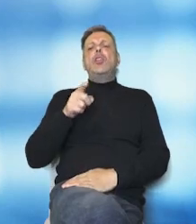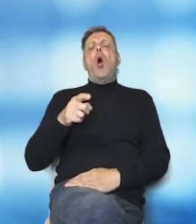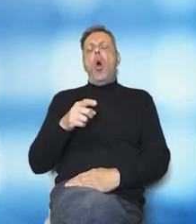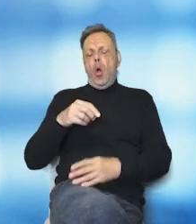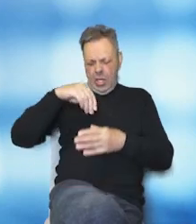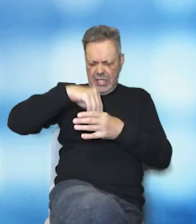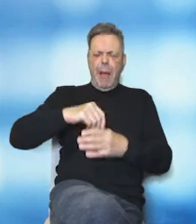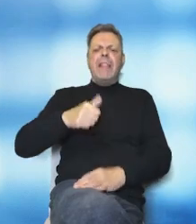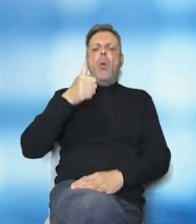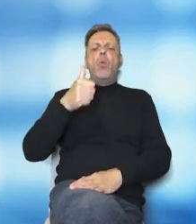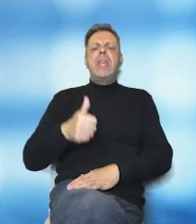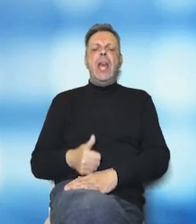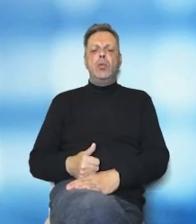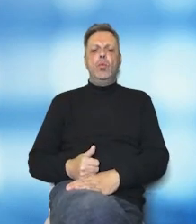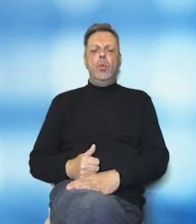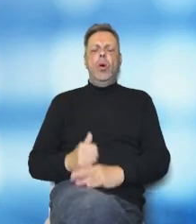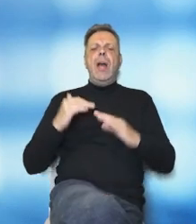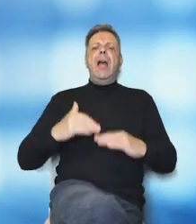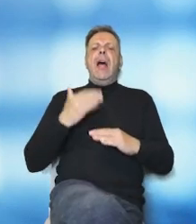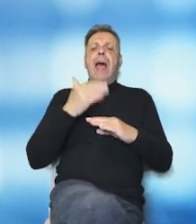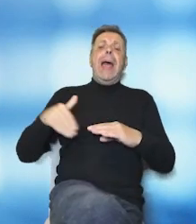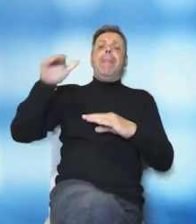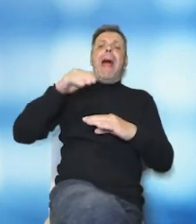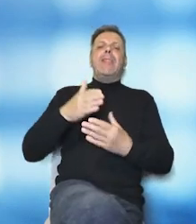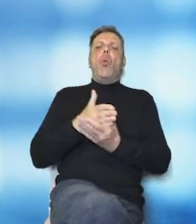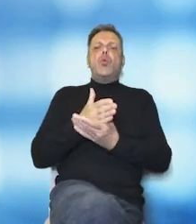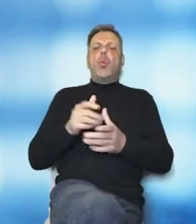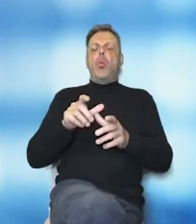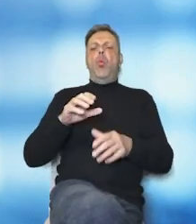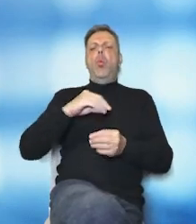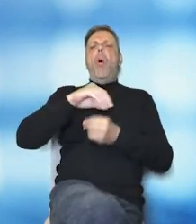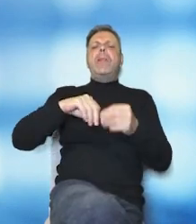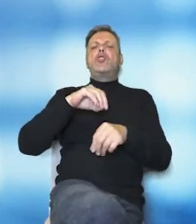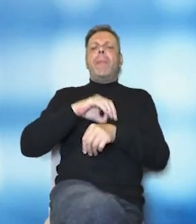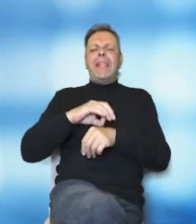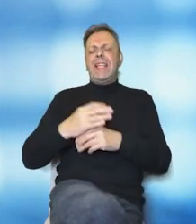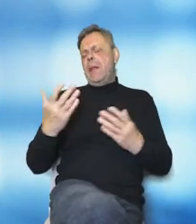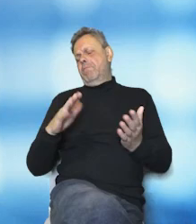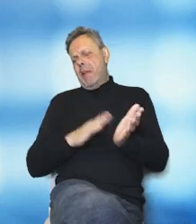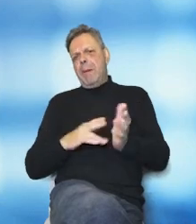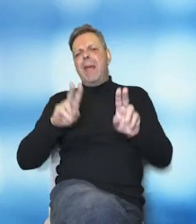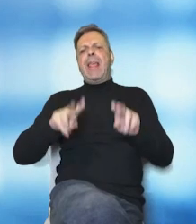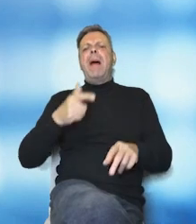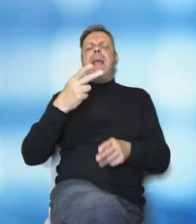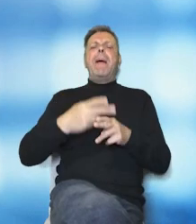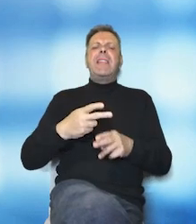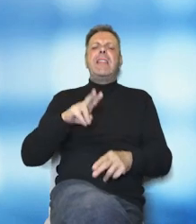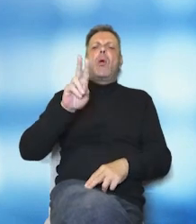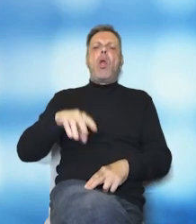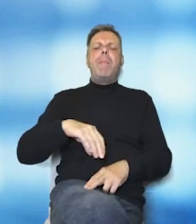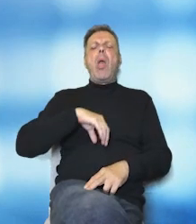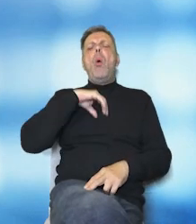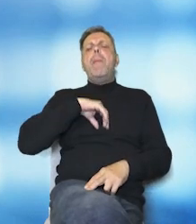rekao bih, u jednu naduslugu u obiteljskoj medicini kada imate te pacijente koji imaju